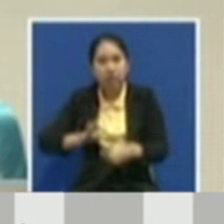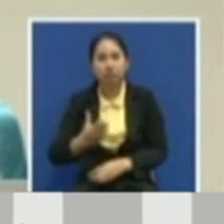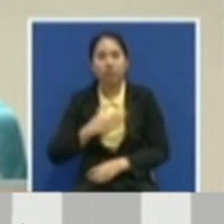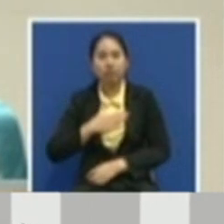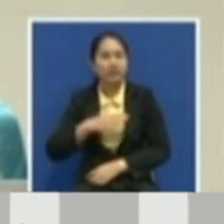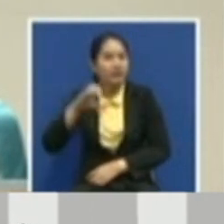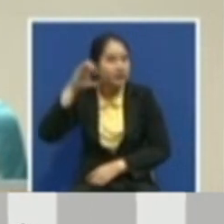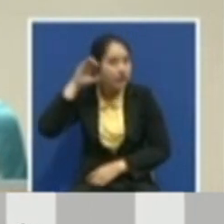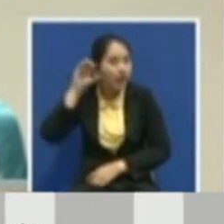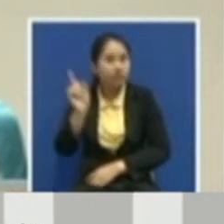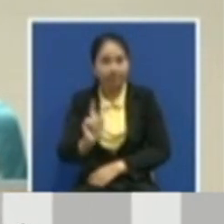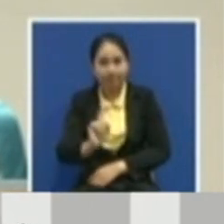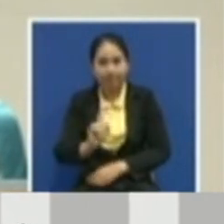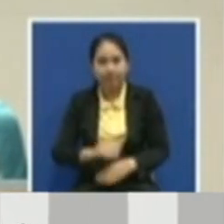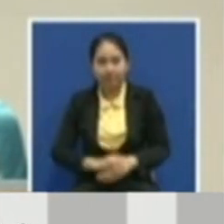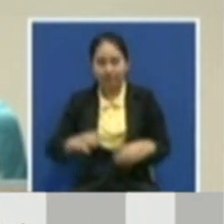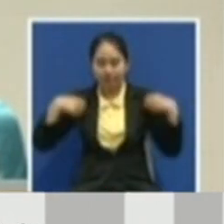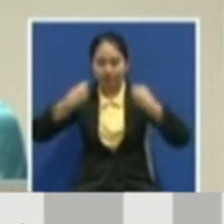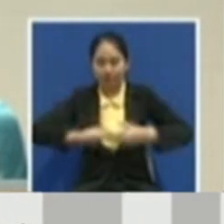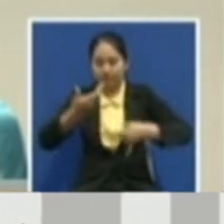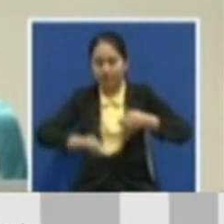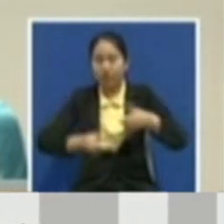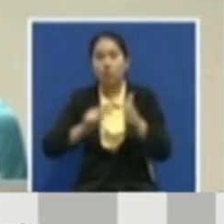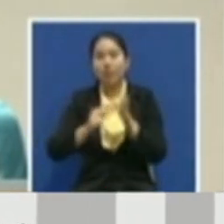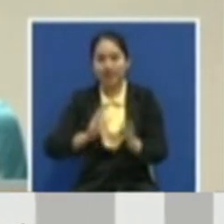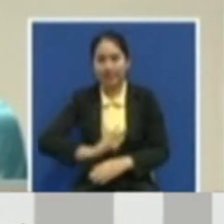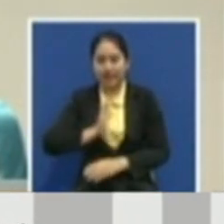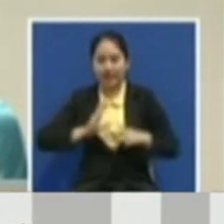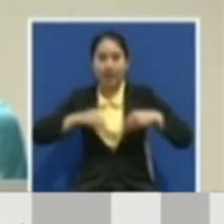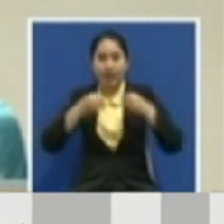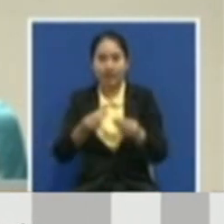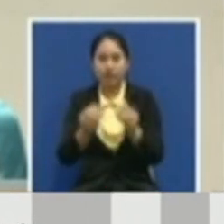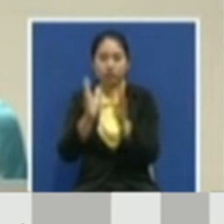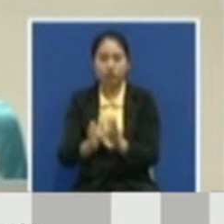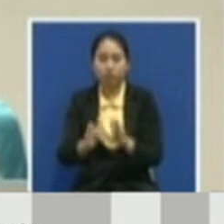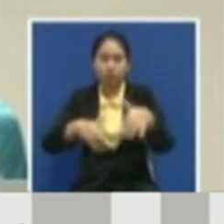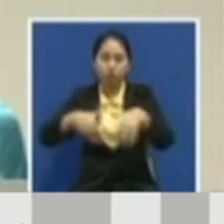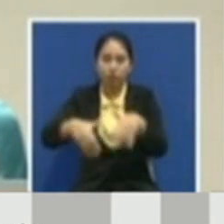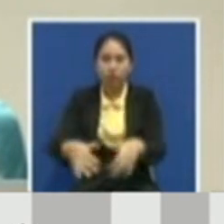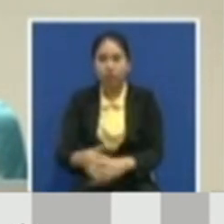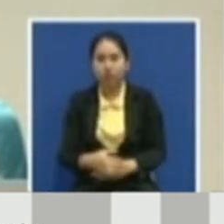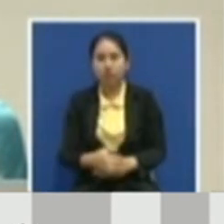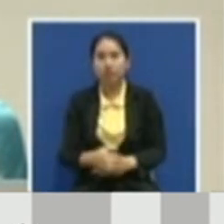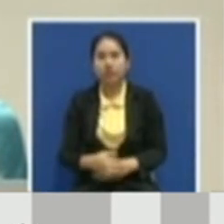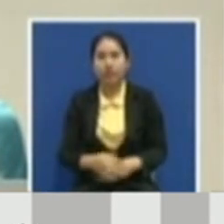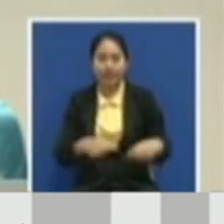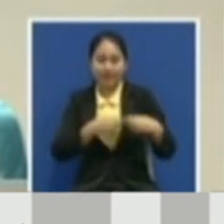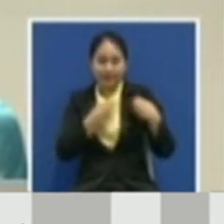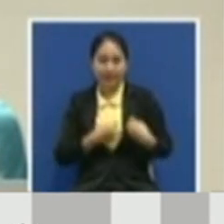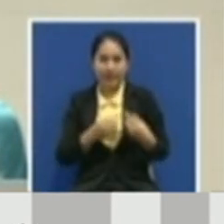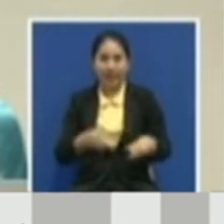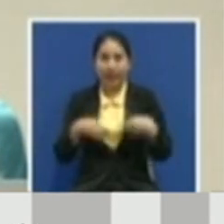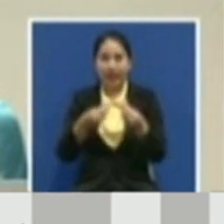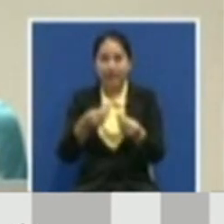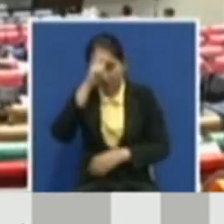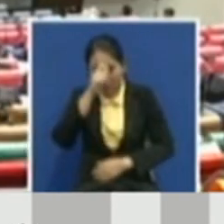ชื่อเหลือเกินว่าการแต่งกายนั้นเป็นการให้เกียรติกับพี่น้องประชาชนที่เทใจเลือกท่